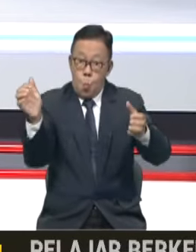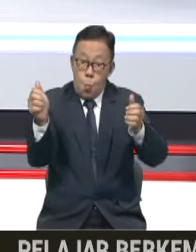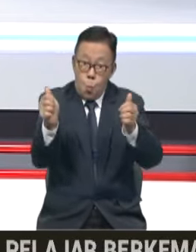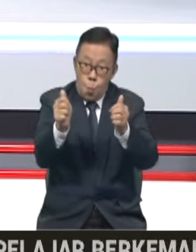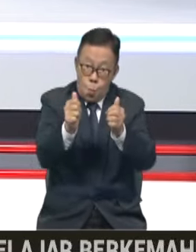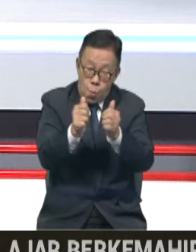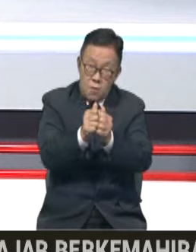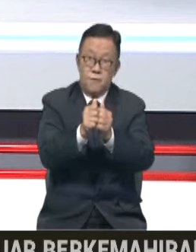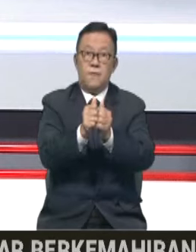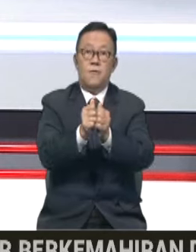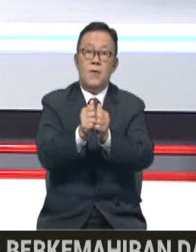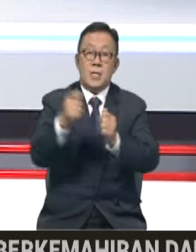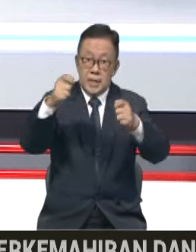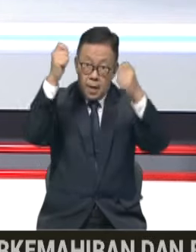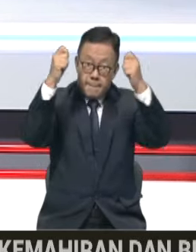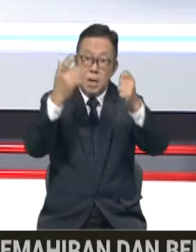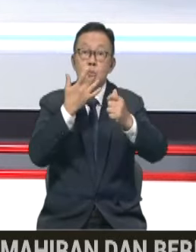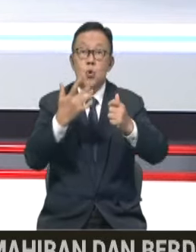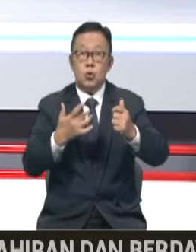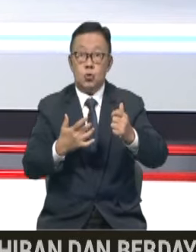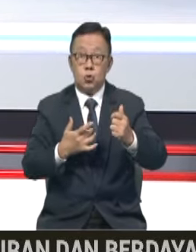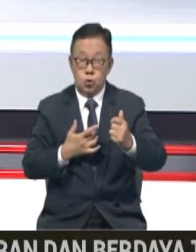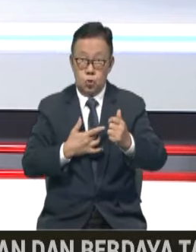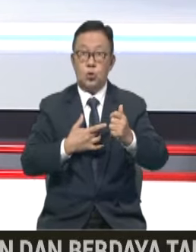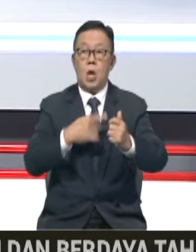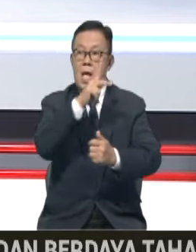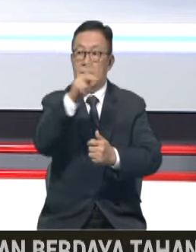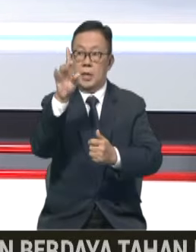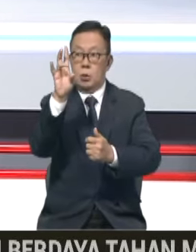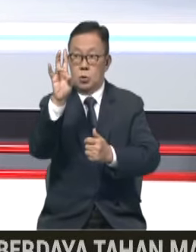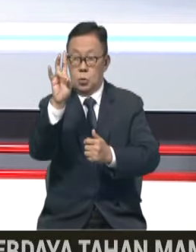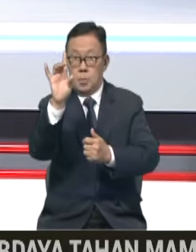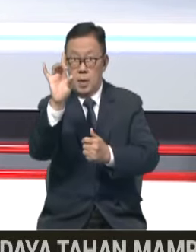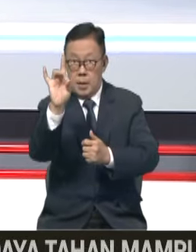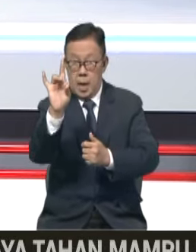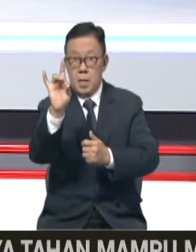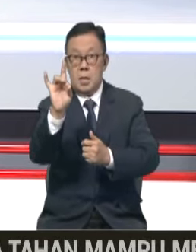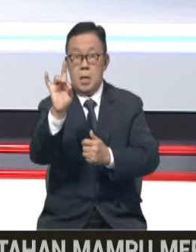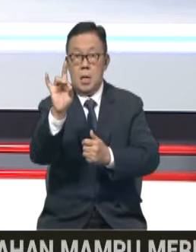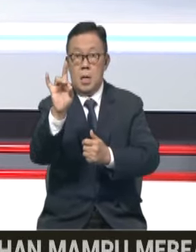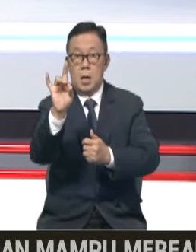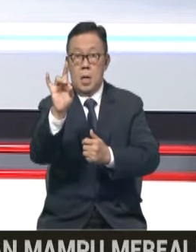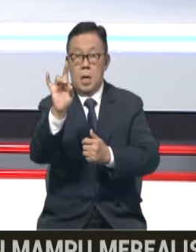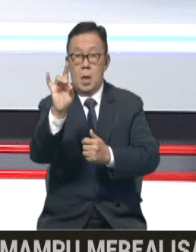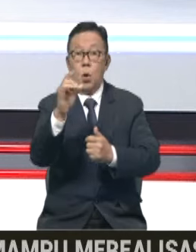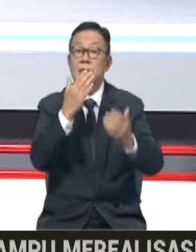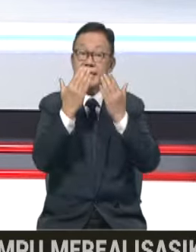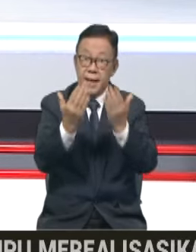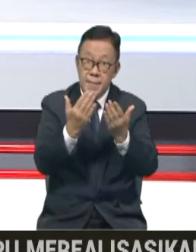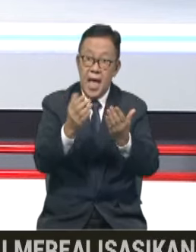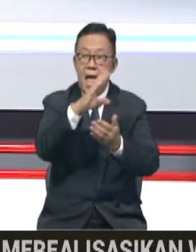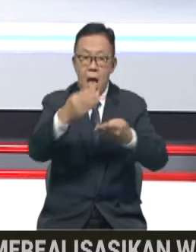perayaan ulang tahun Hari Keputeraan ke bawah Dulian Maha Mulia ke-78 diraikan dalam majlis kesyukuran